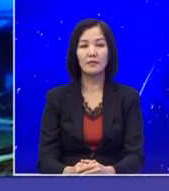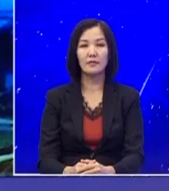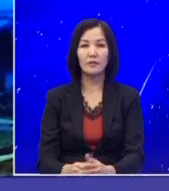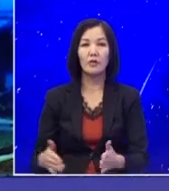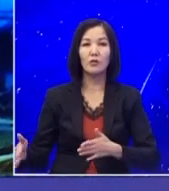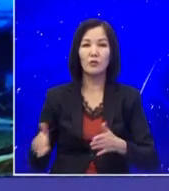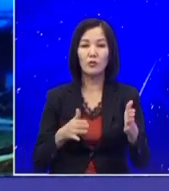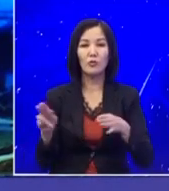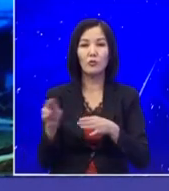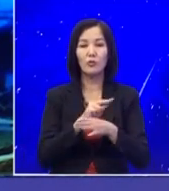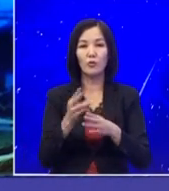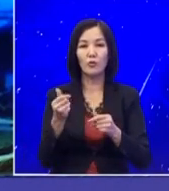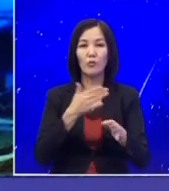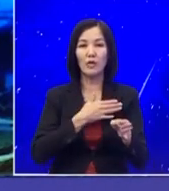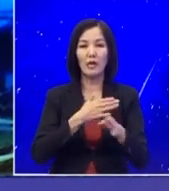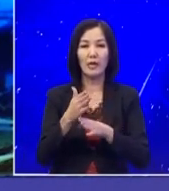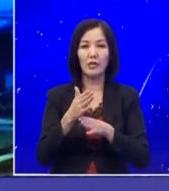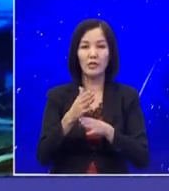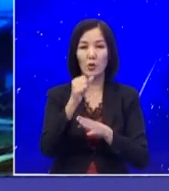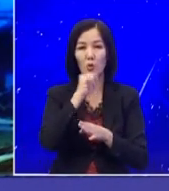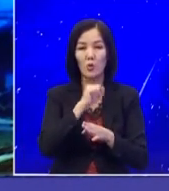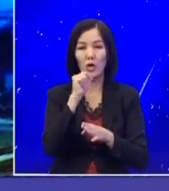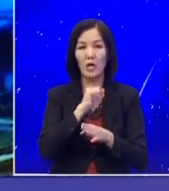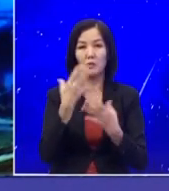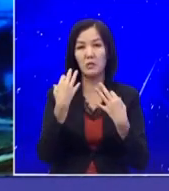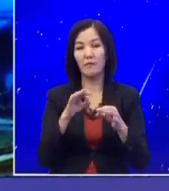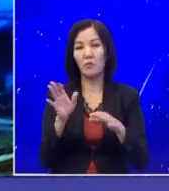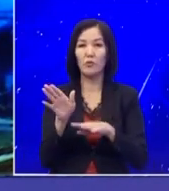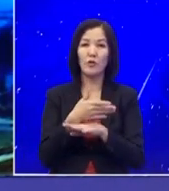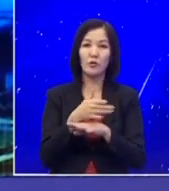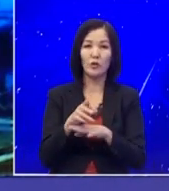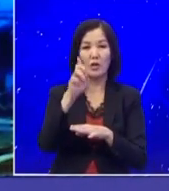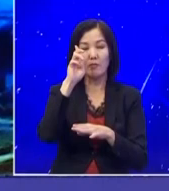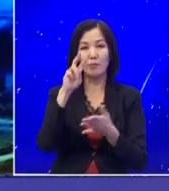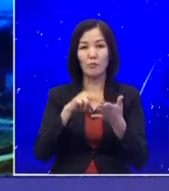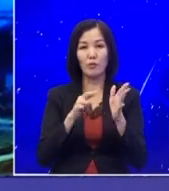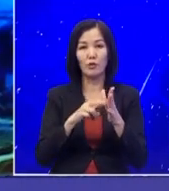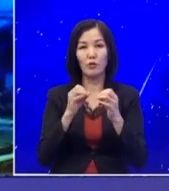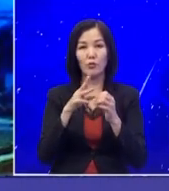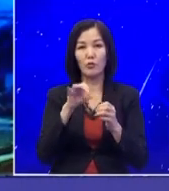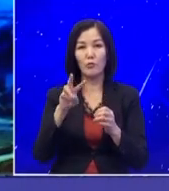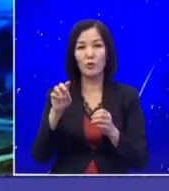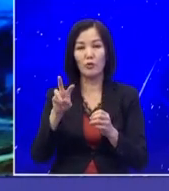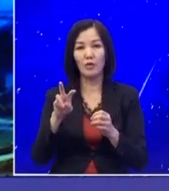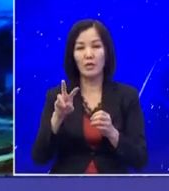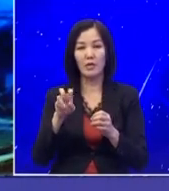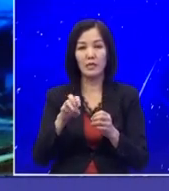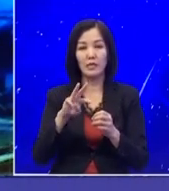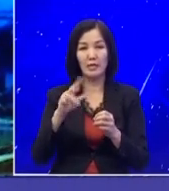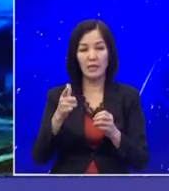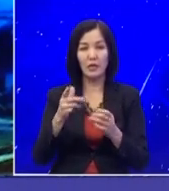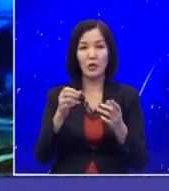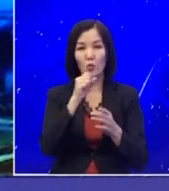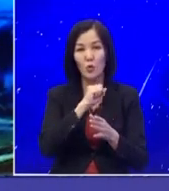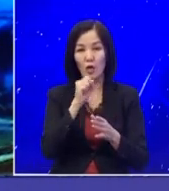Жол жөндеуге бөлінген қаржыны жымқырғандар бостандықта жүр. Олар мемлекеттік бюджеттен 14 миллион теңге ұрлаған. Жұмыспен қамтудың